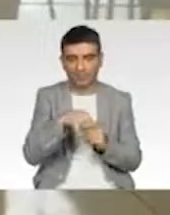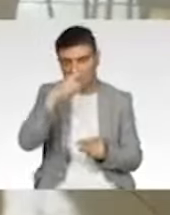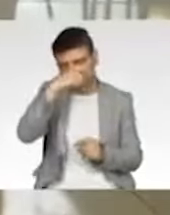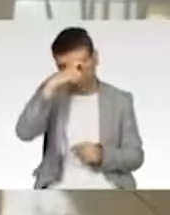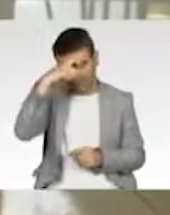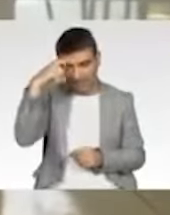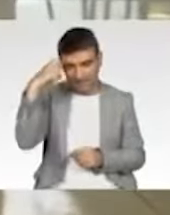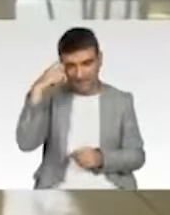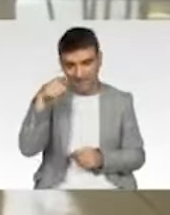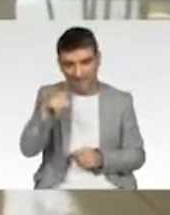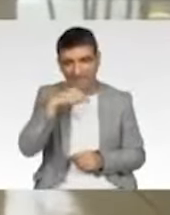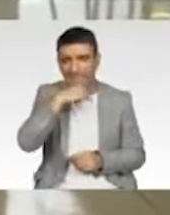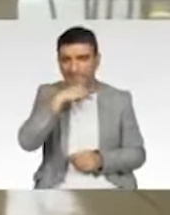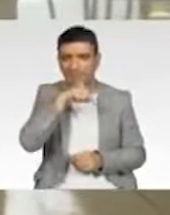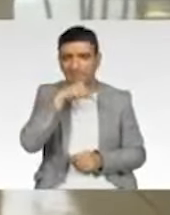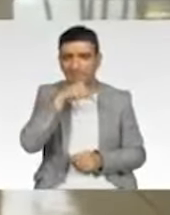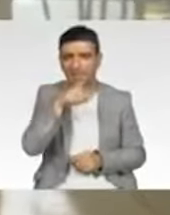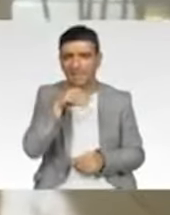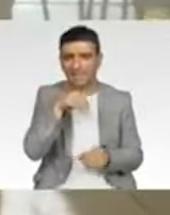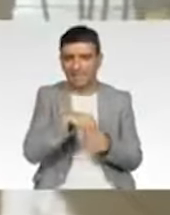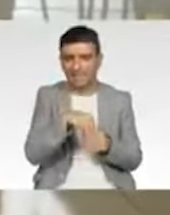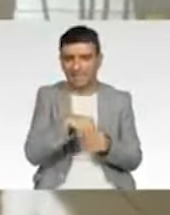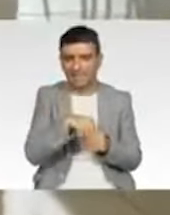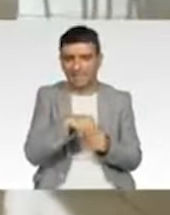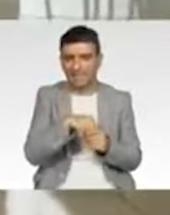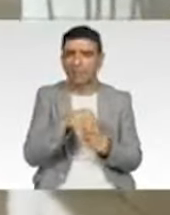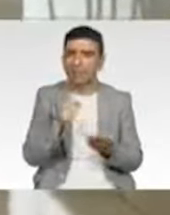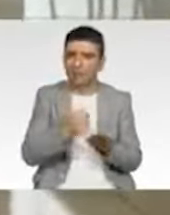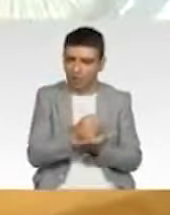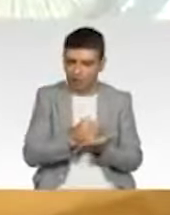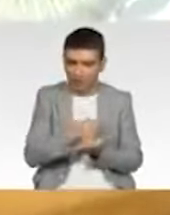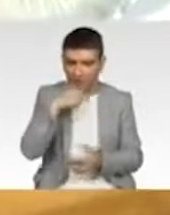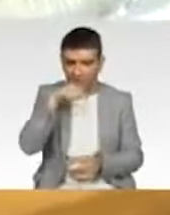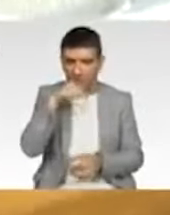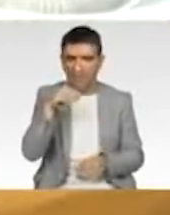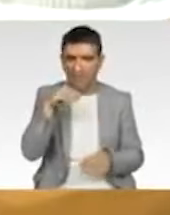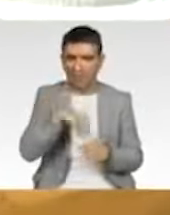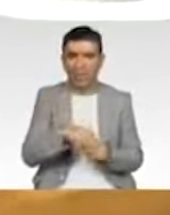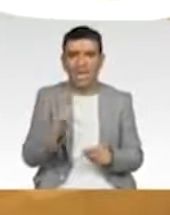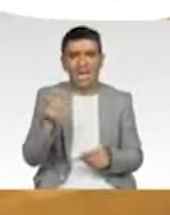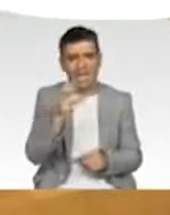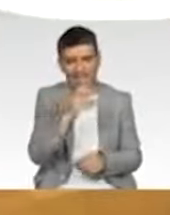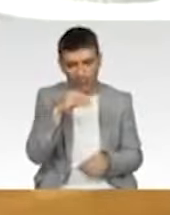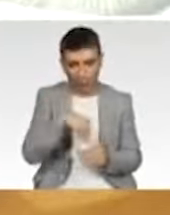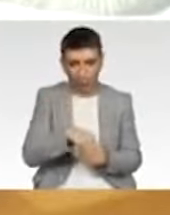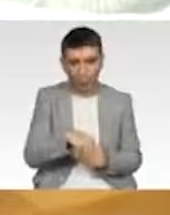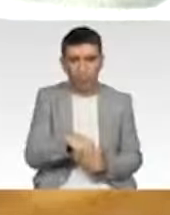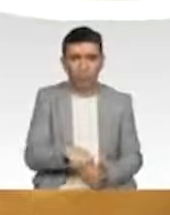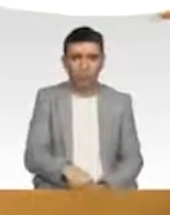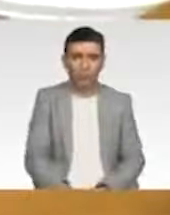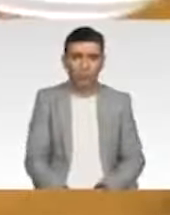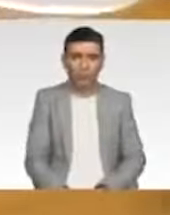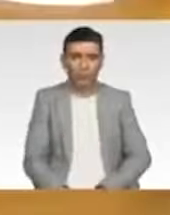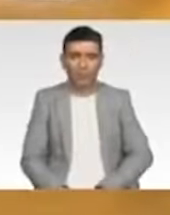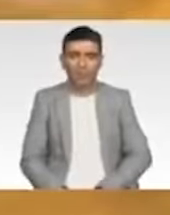yazın biber, kapya biberi, biberi yeşil biberle renklendiriyoruz.